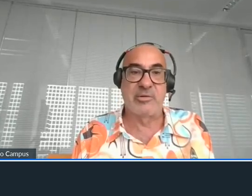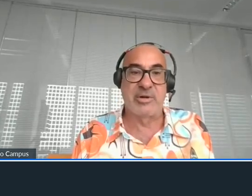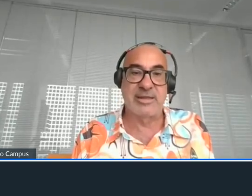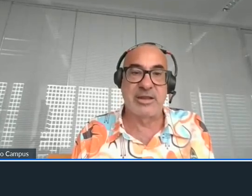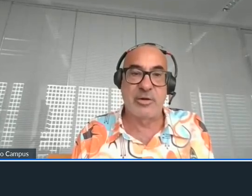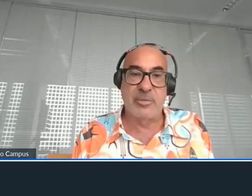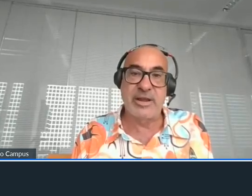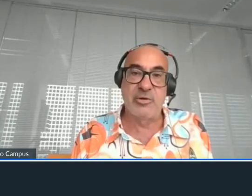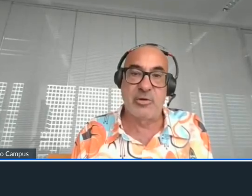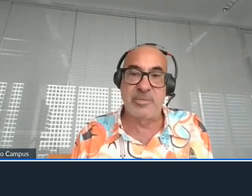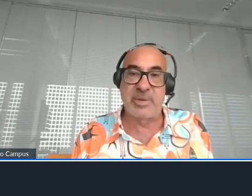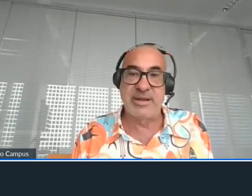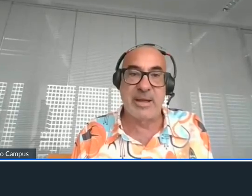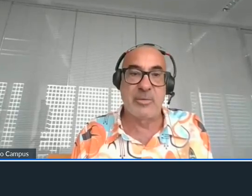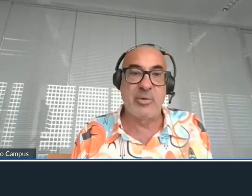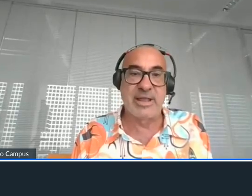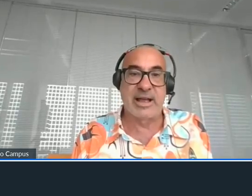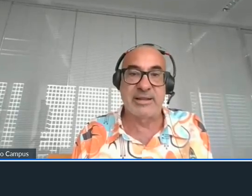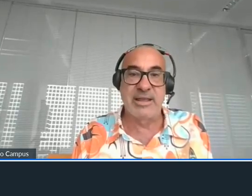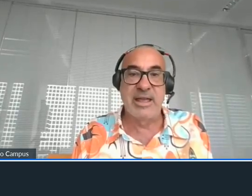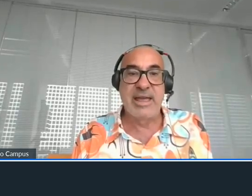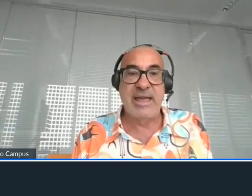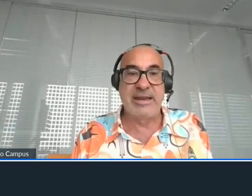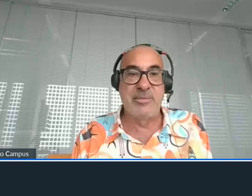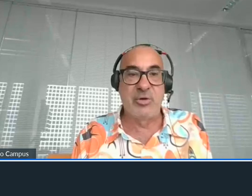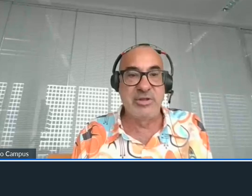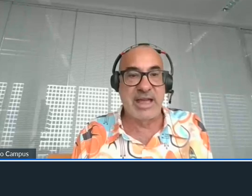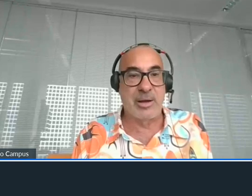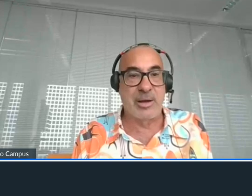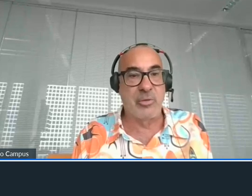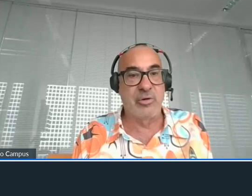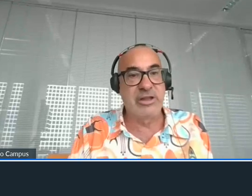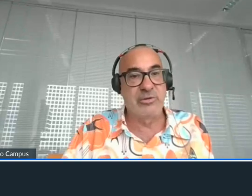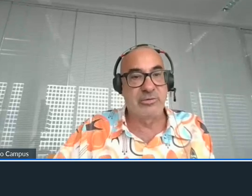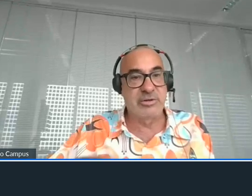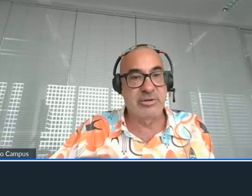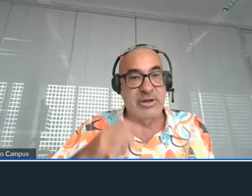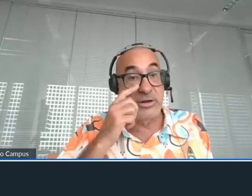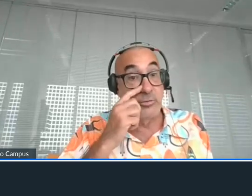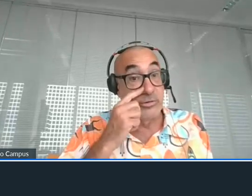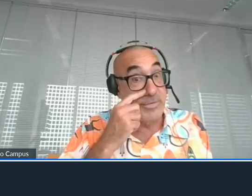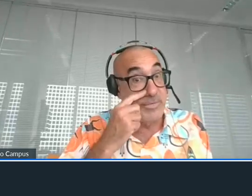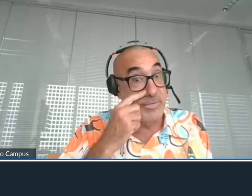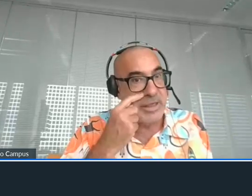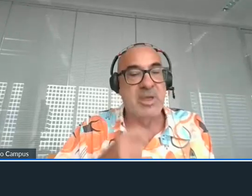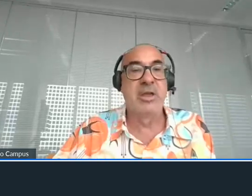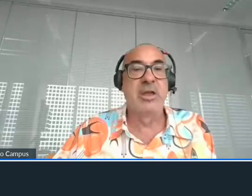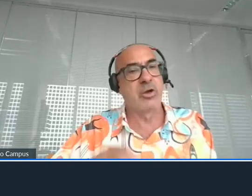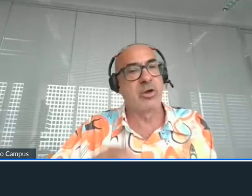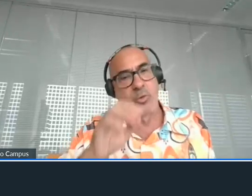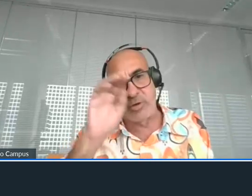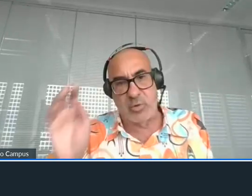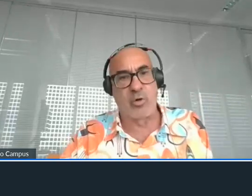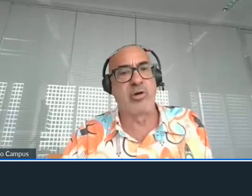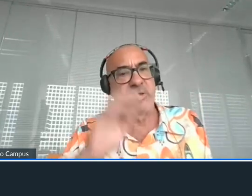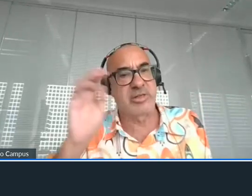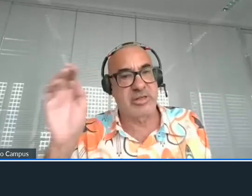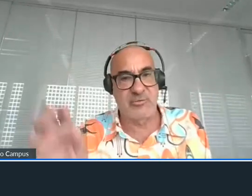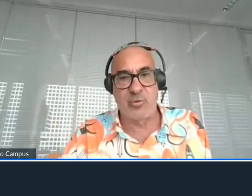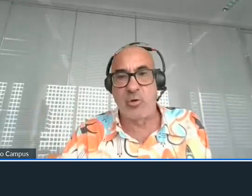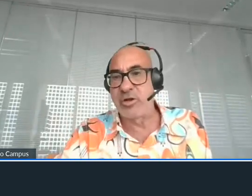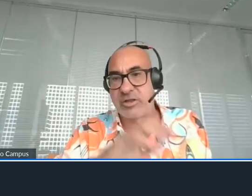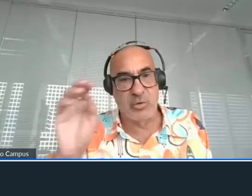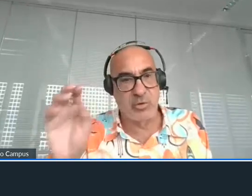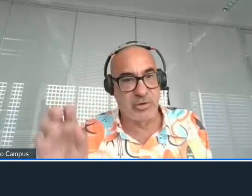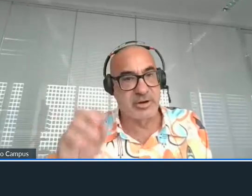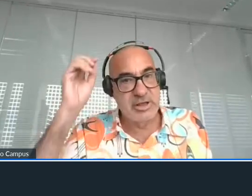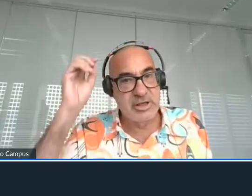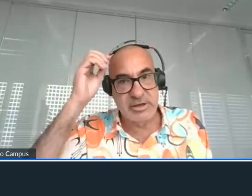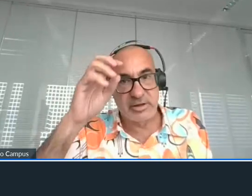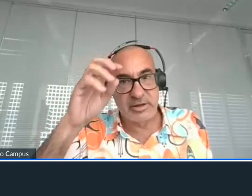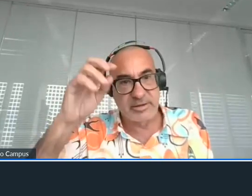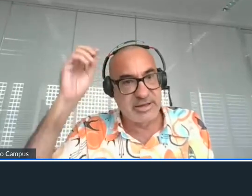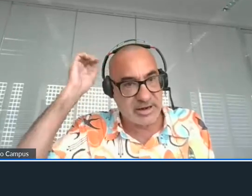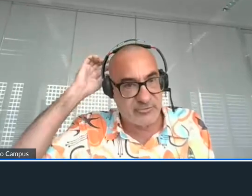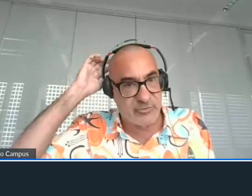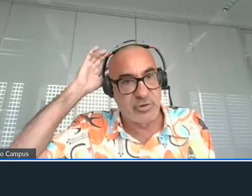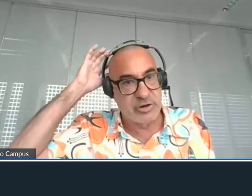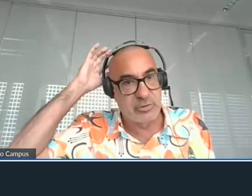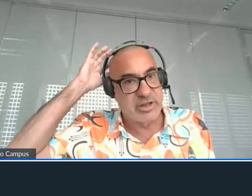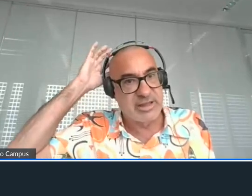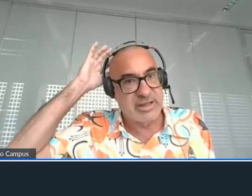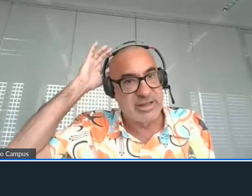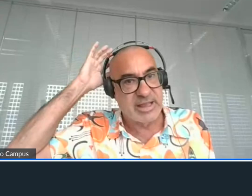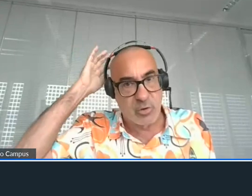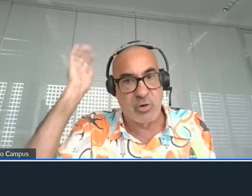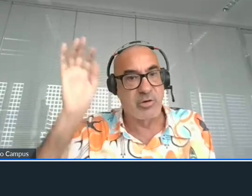dell'attribuzione per noi è un casino, perché noi prendiamo quei dati e li montiamo in un DB, in cui poi, se vuoi, si può